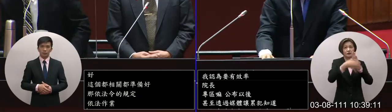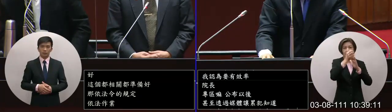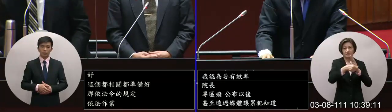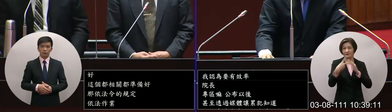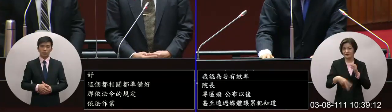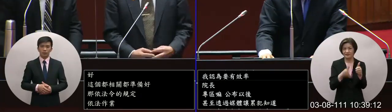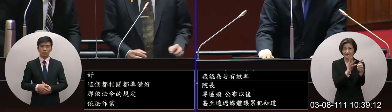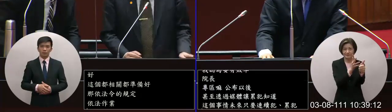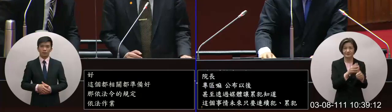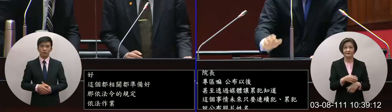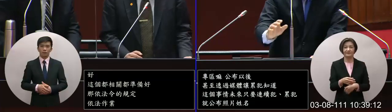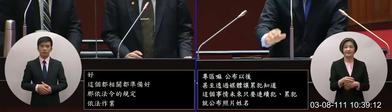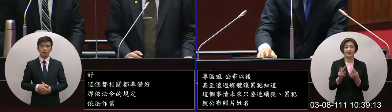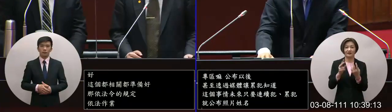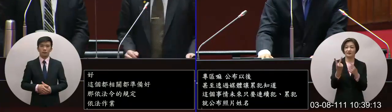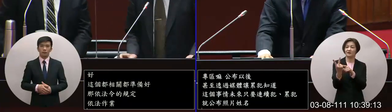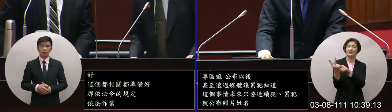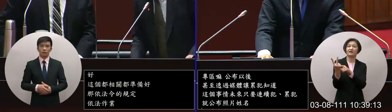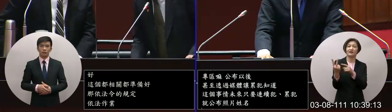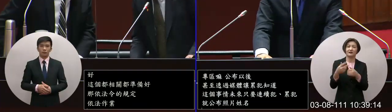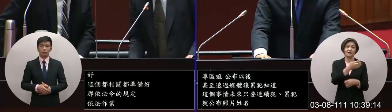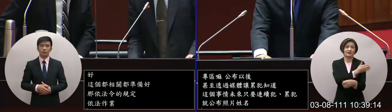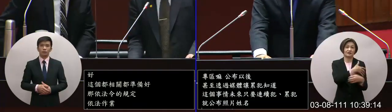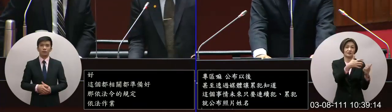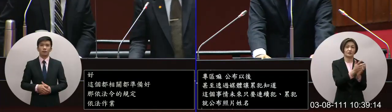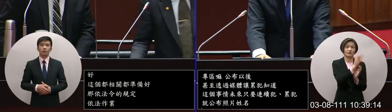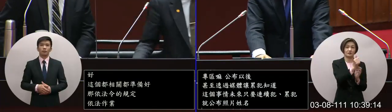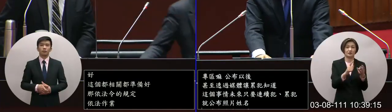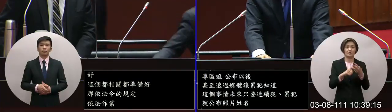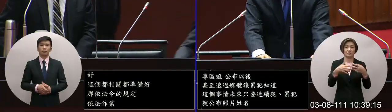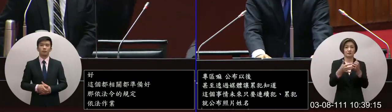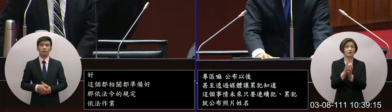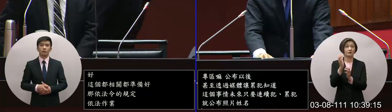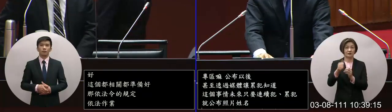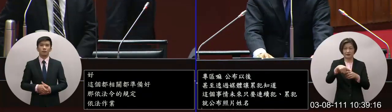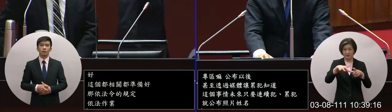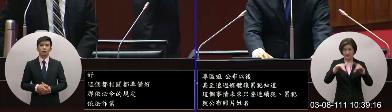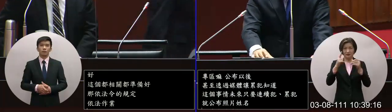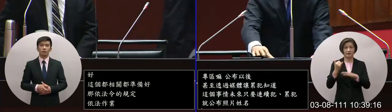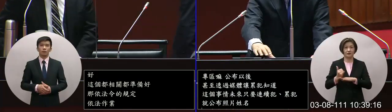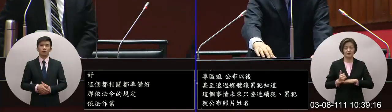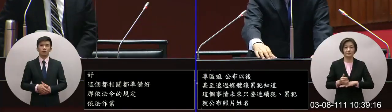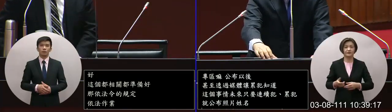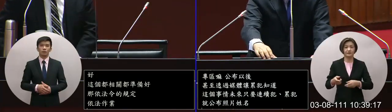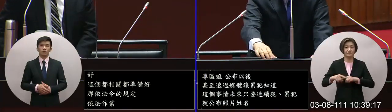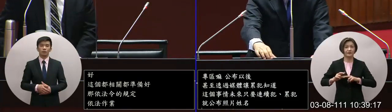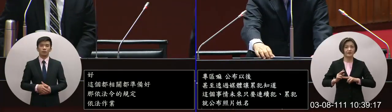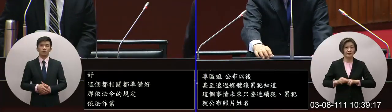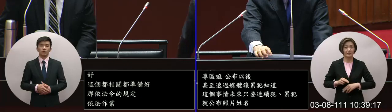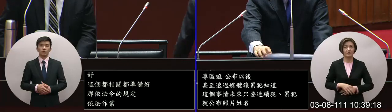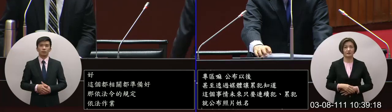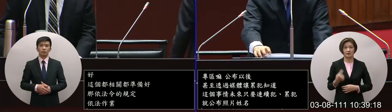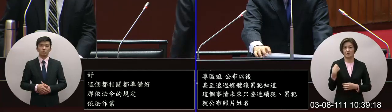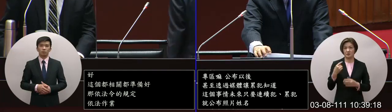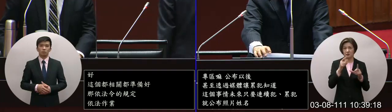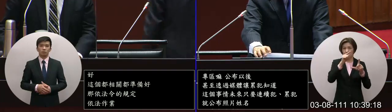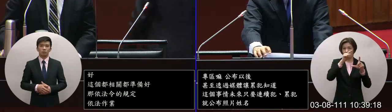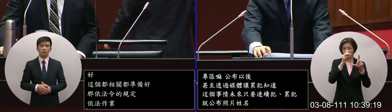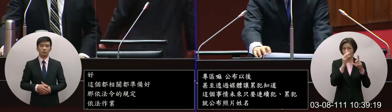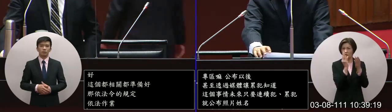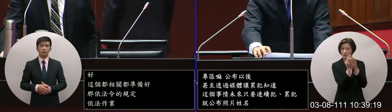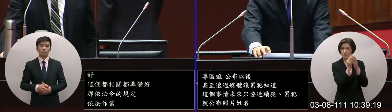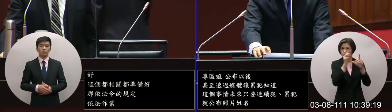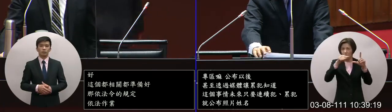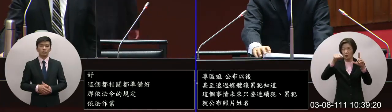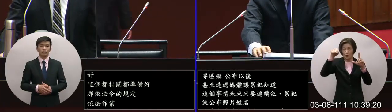请回去好了。那个陈部长跟王部长，哦，昨天呢、啊，台股大跌，外界一直认为应该是受俄乌